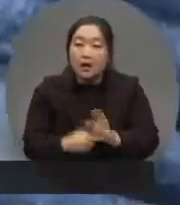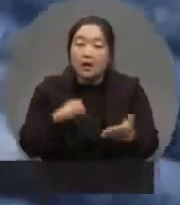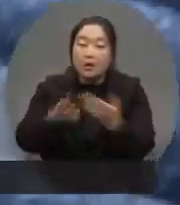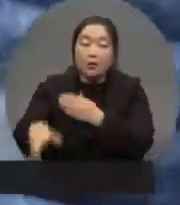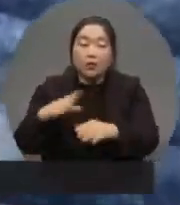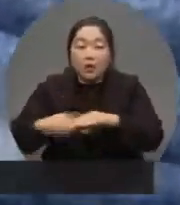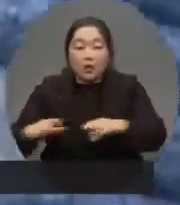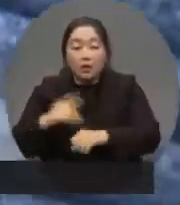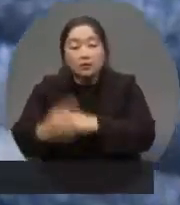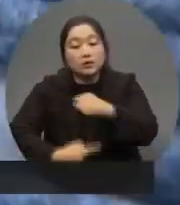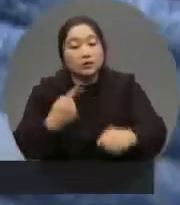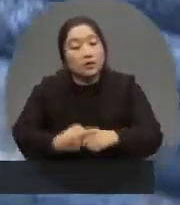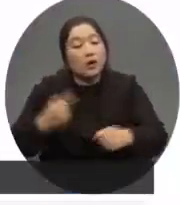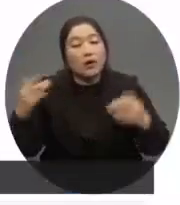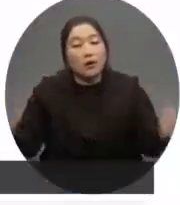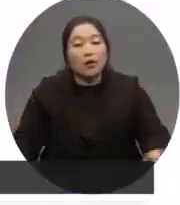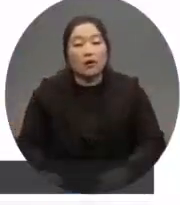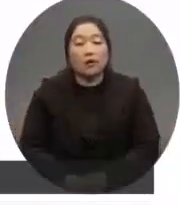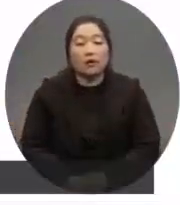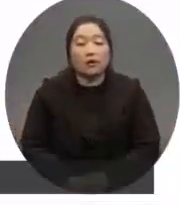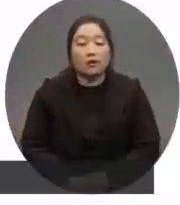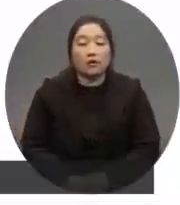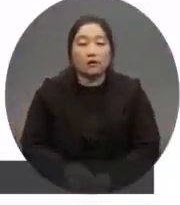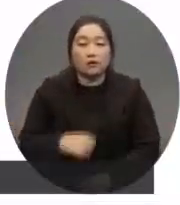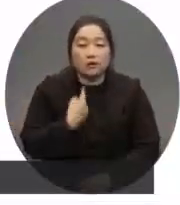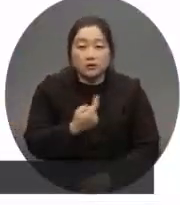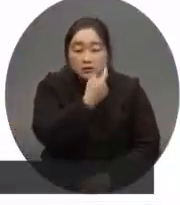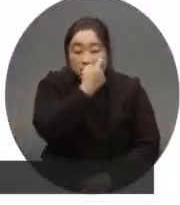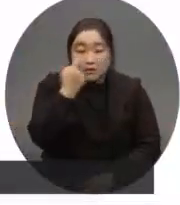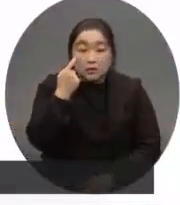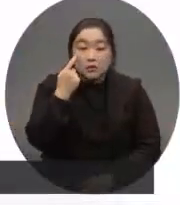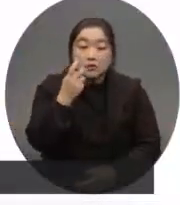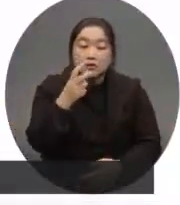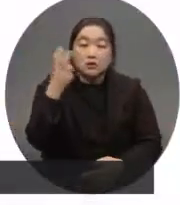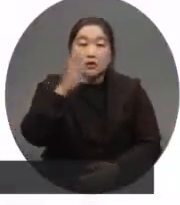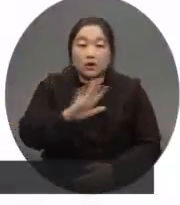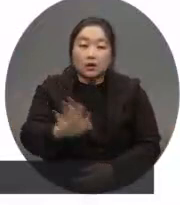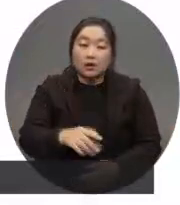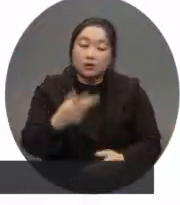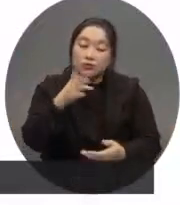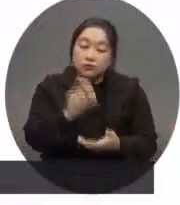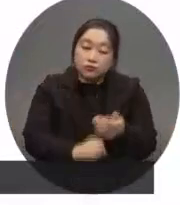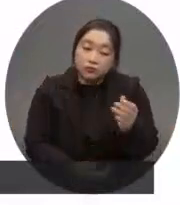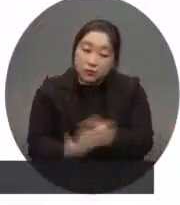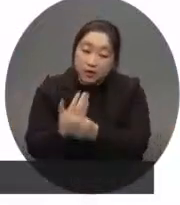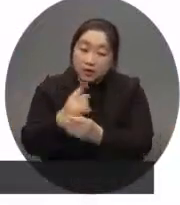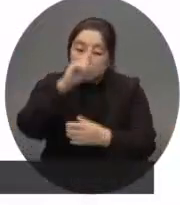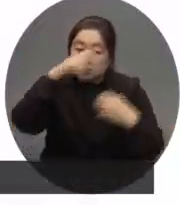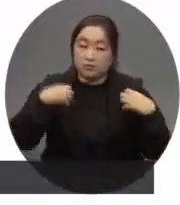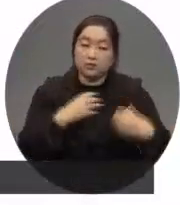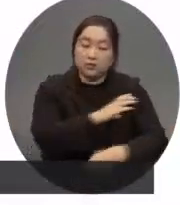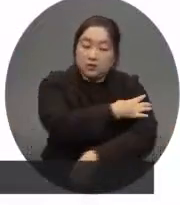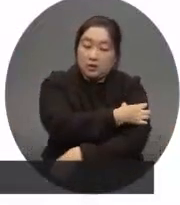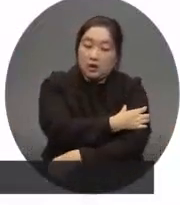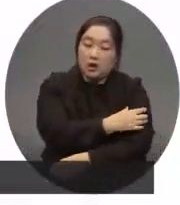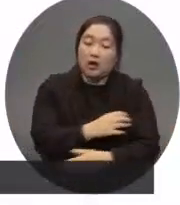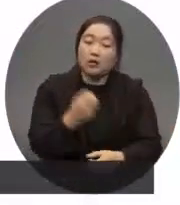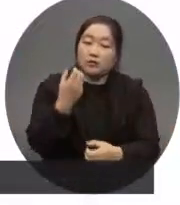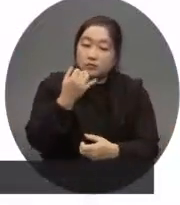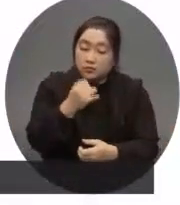받은 적이 없습니다 자기인증 적합 조사가 아니라도 결함이 발견되면 정부가 직권으로 제작 결함 조사가